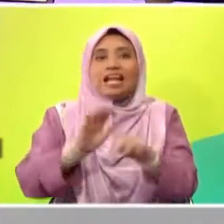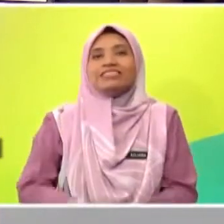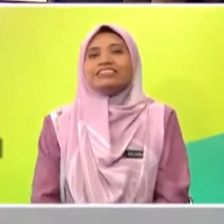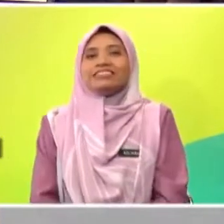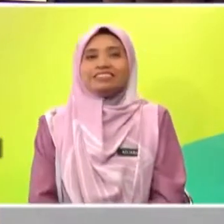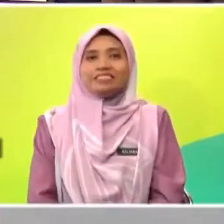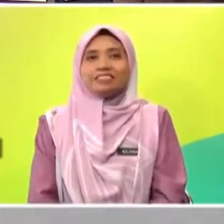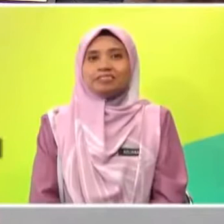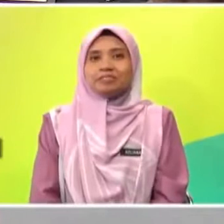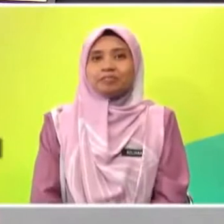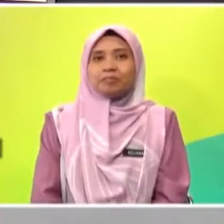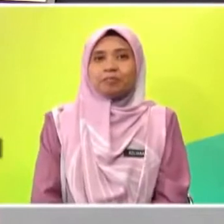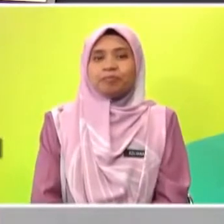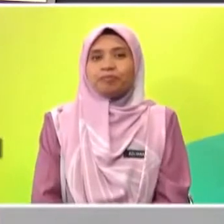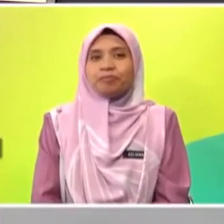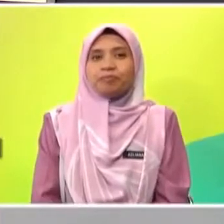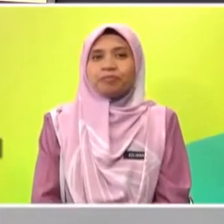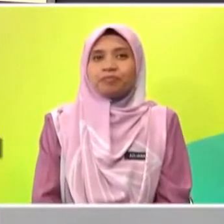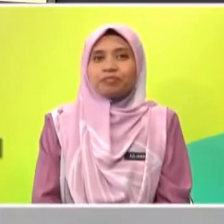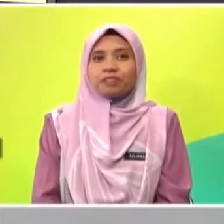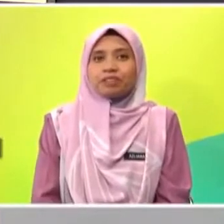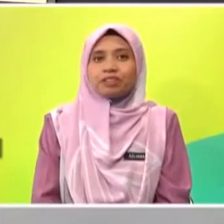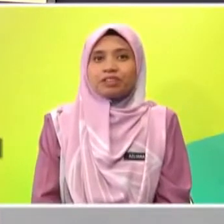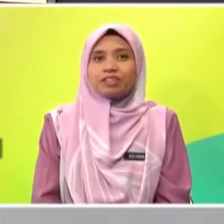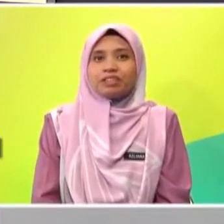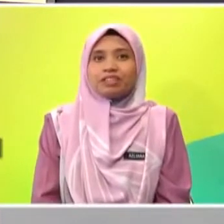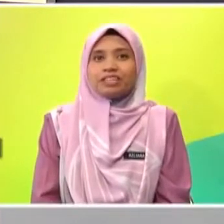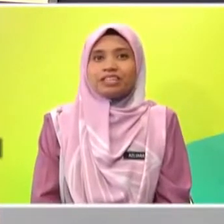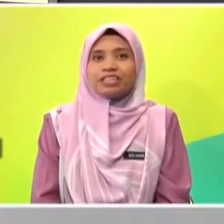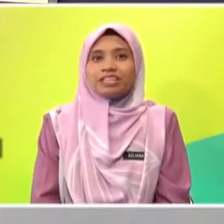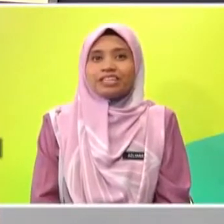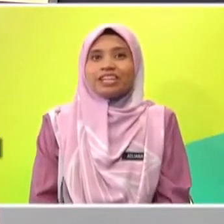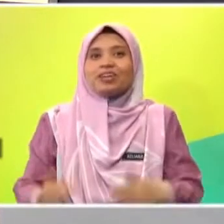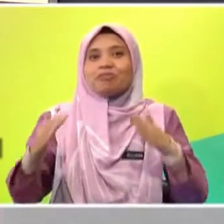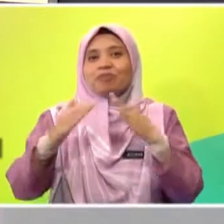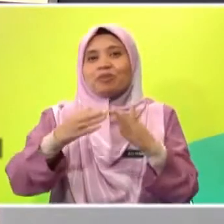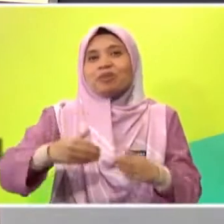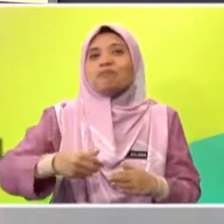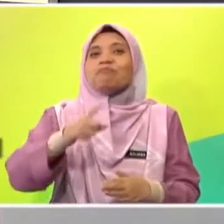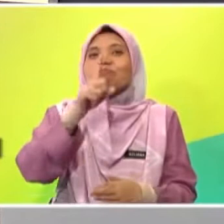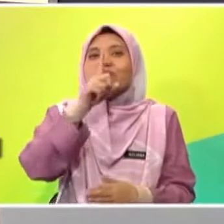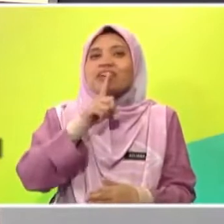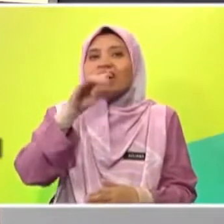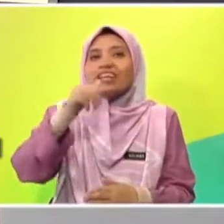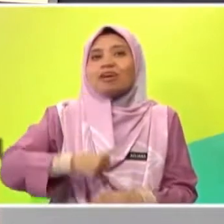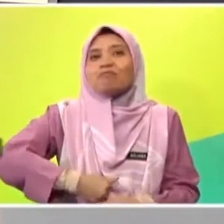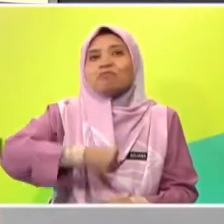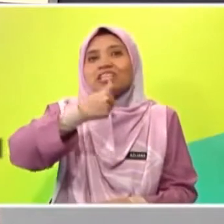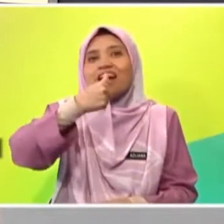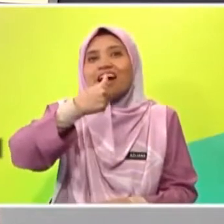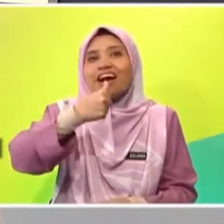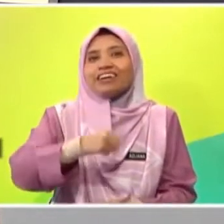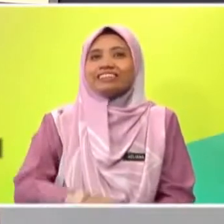rumah merah yang menang bisik gue ini Latumenten rumah hijau rumah mironi sebab Jeddah